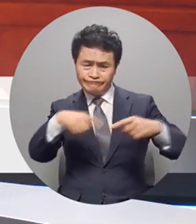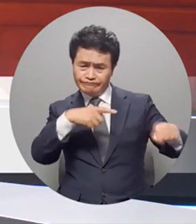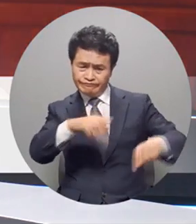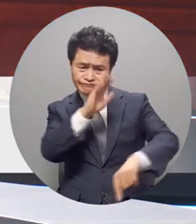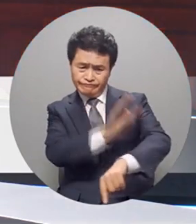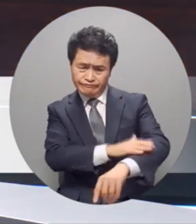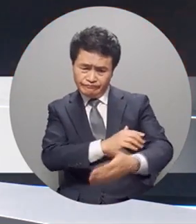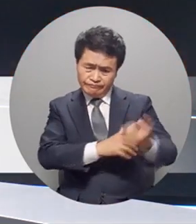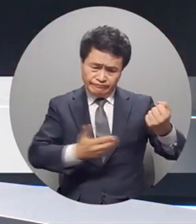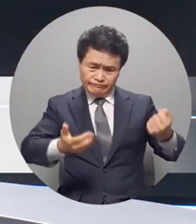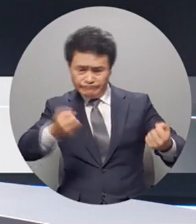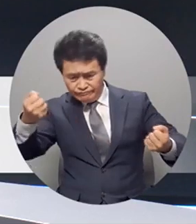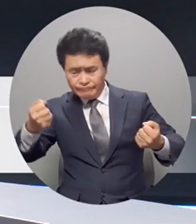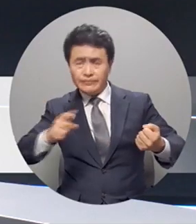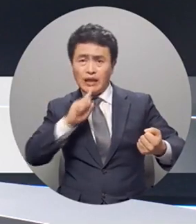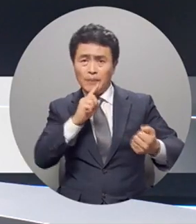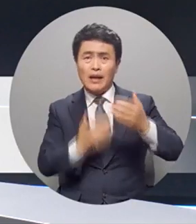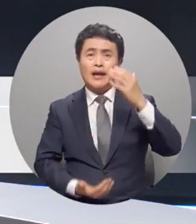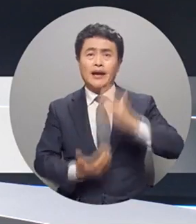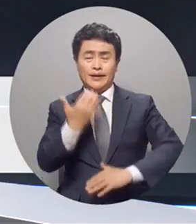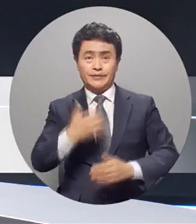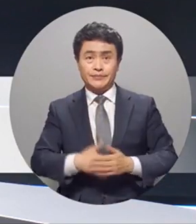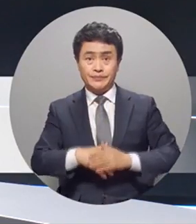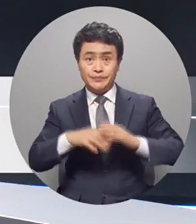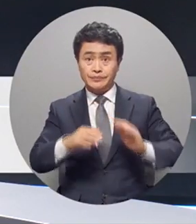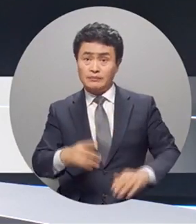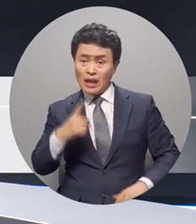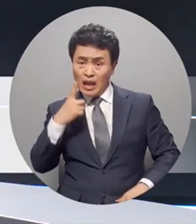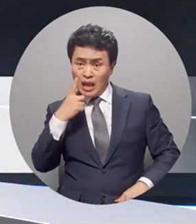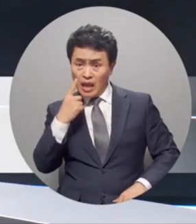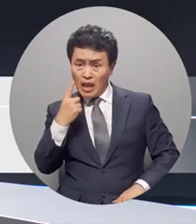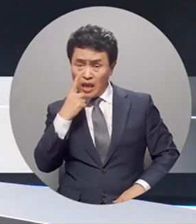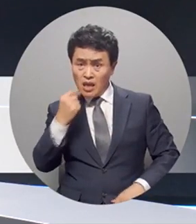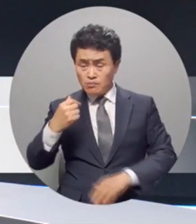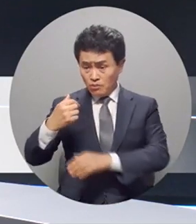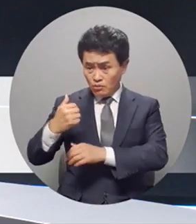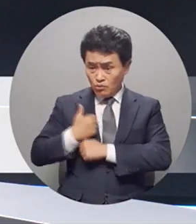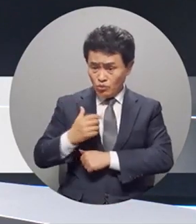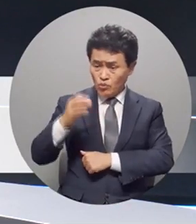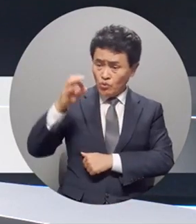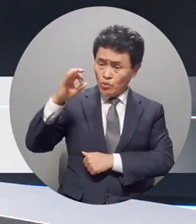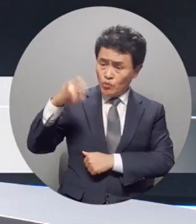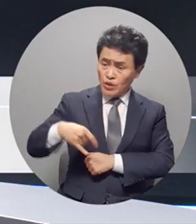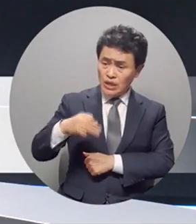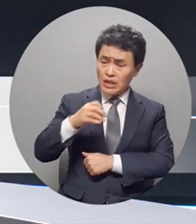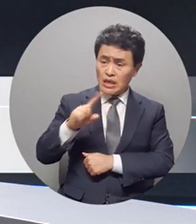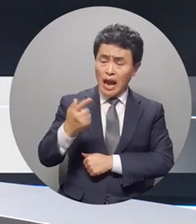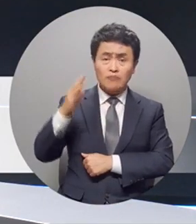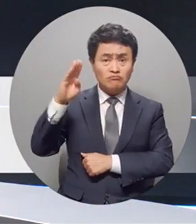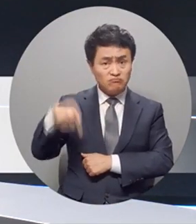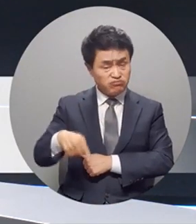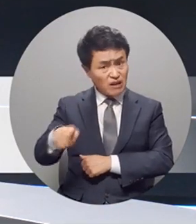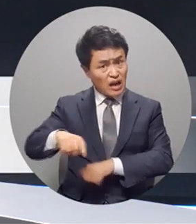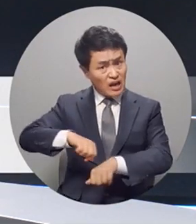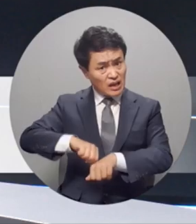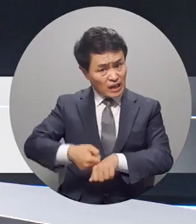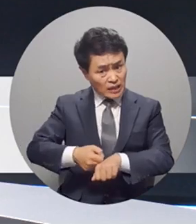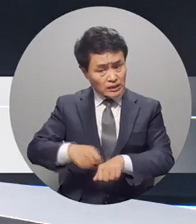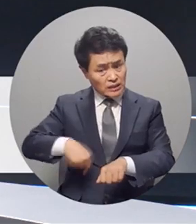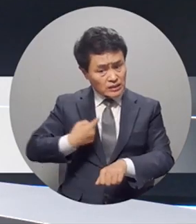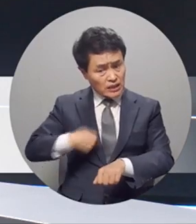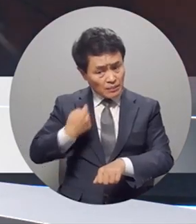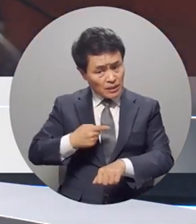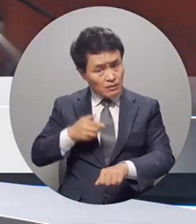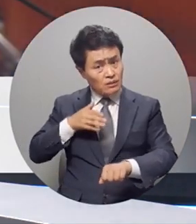등을 놓고 질의가 이어졌는데요. 일본군 위안부가 강제였는지 자발적이었는지를 묻는 질문에 이